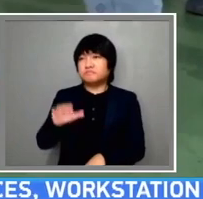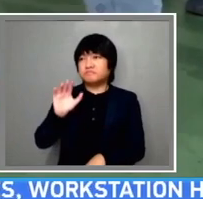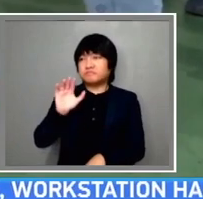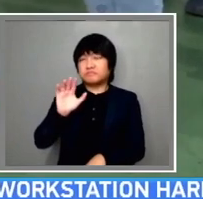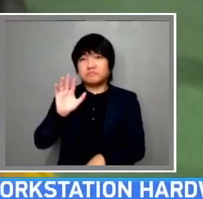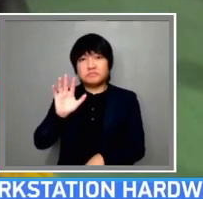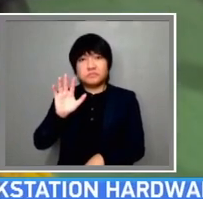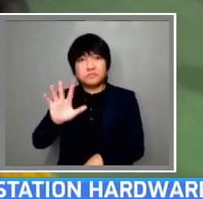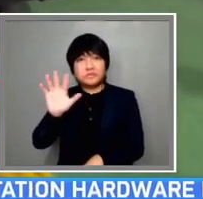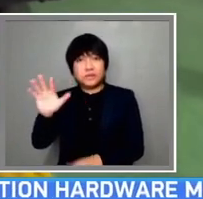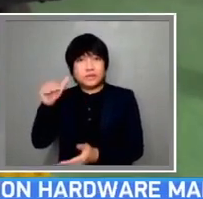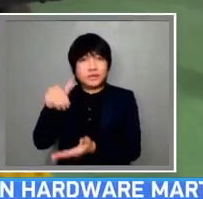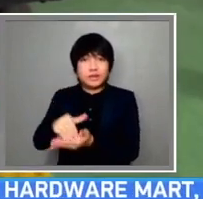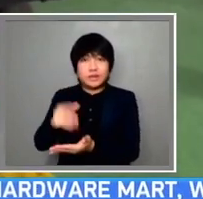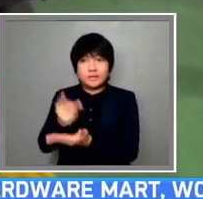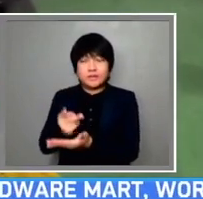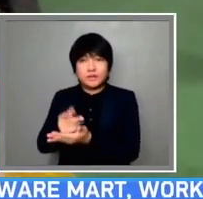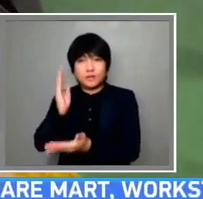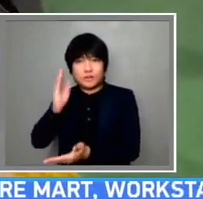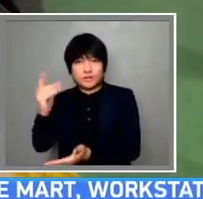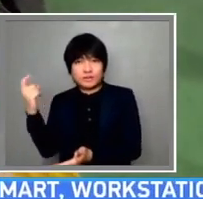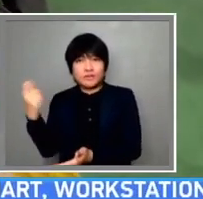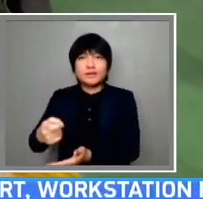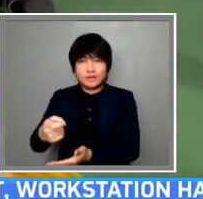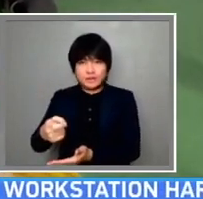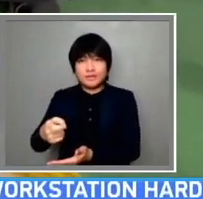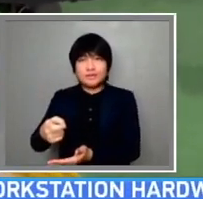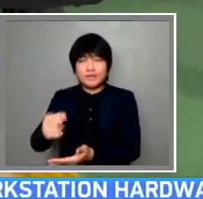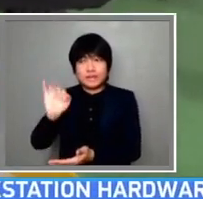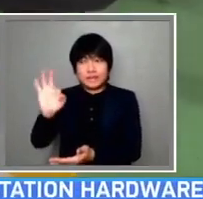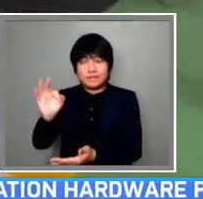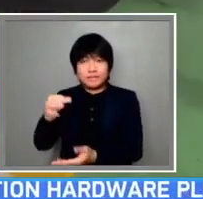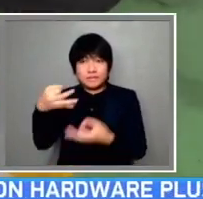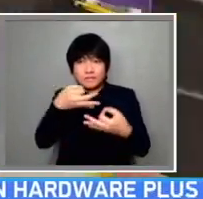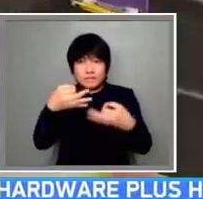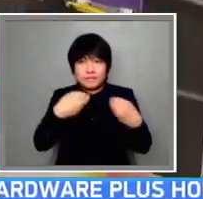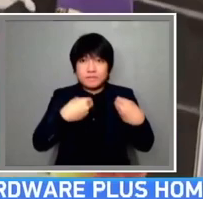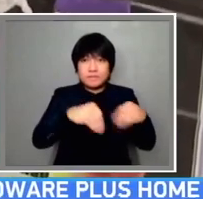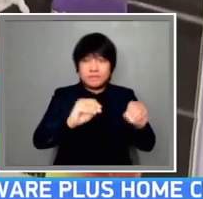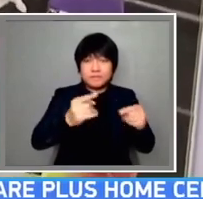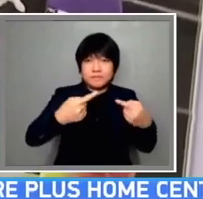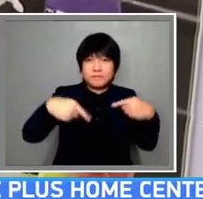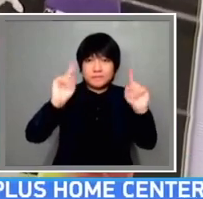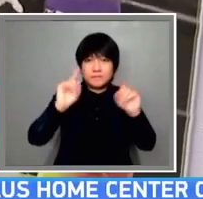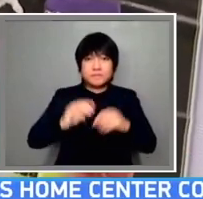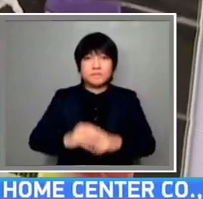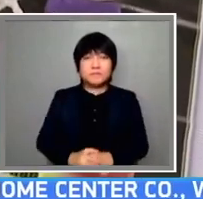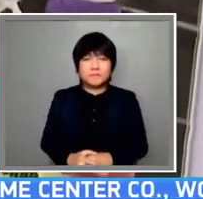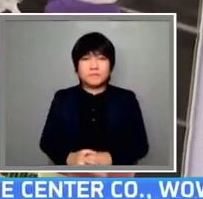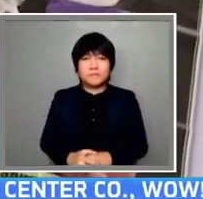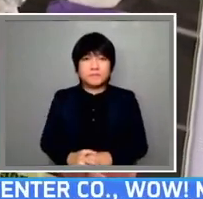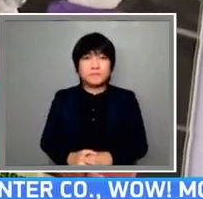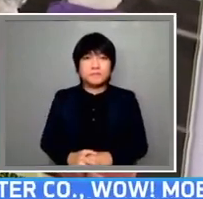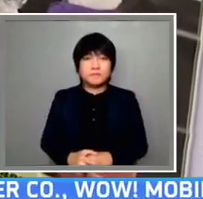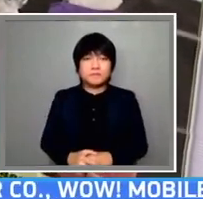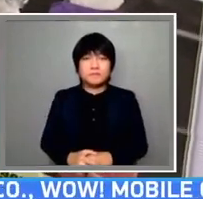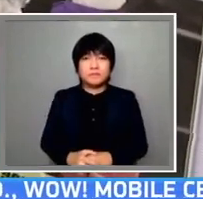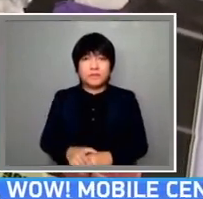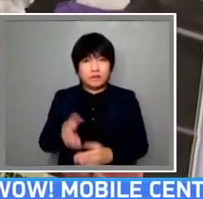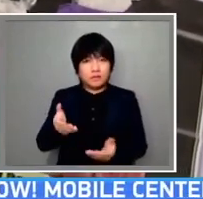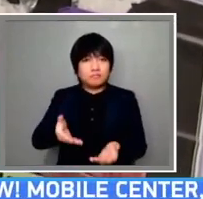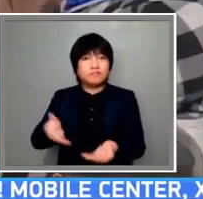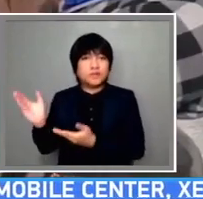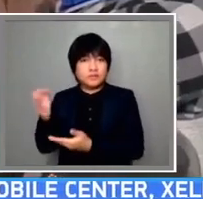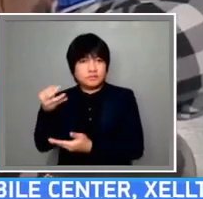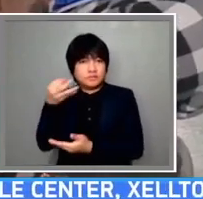ilegal na droga. Ang isa naman sinabing tinangka niyang pigilan ang mga kasama dahil sa pangambang droga nga ang dadalhin. Wala